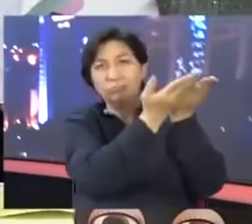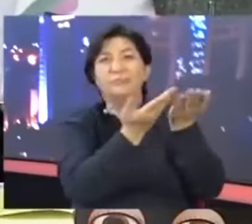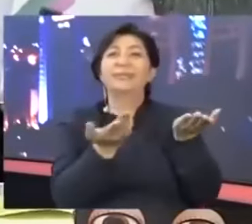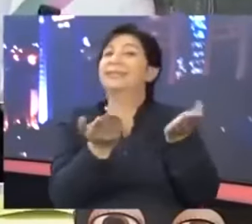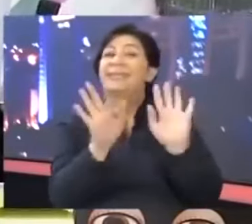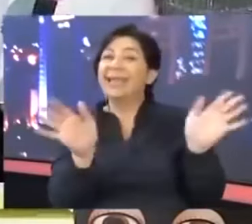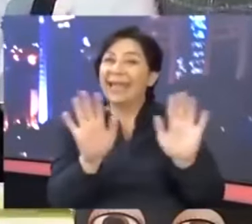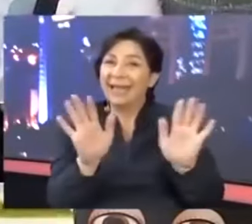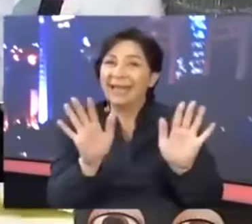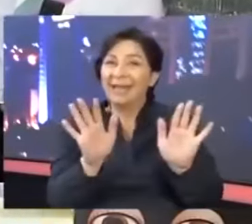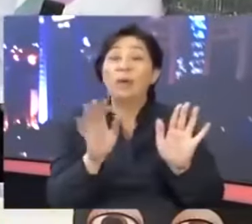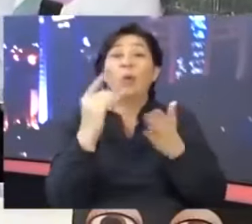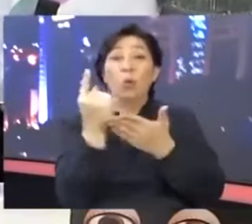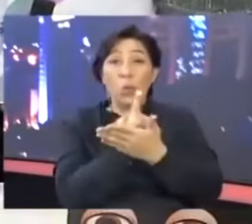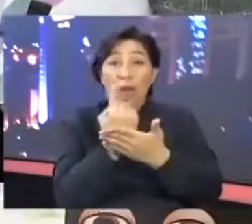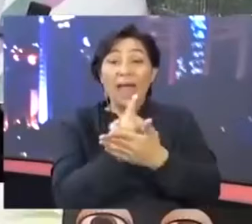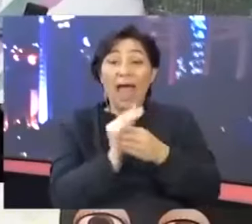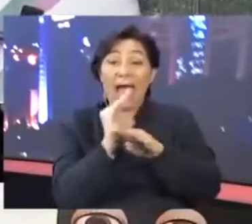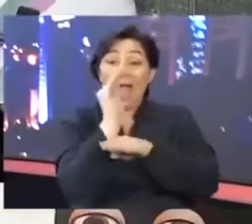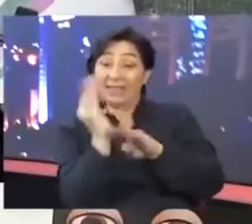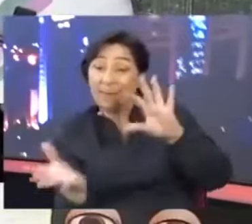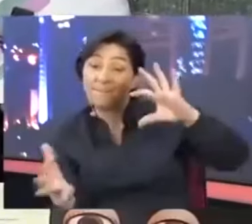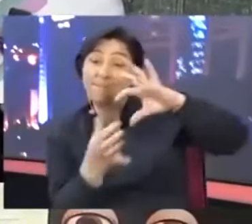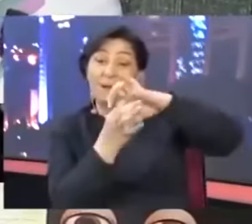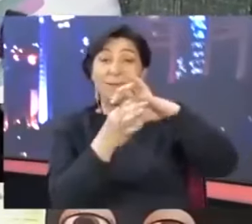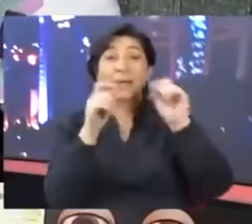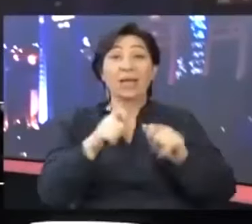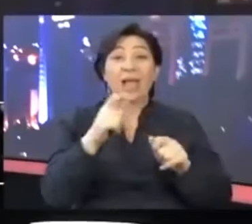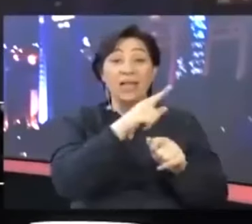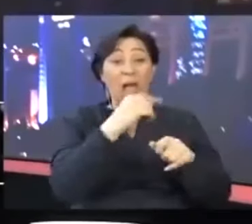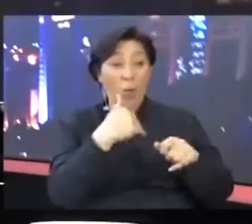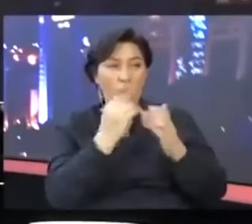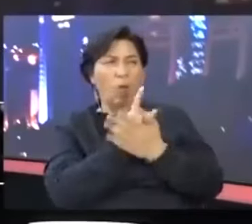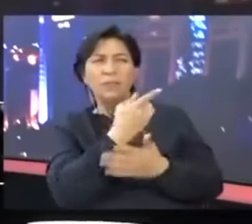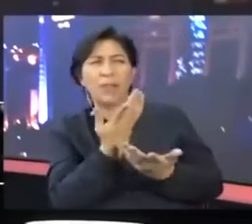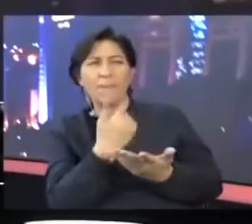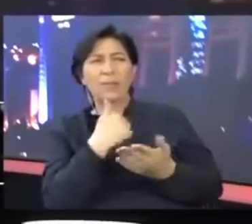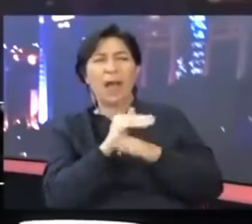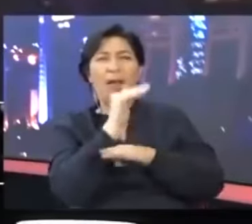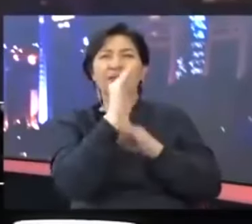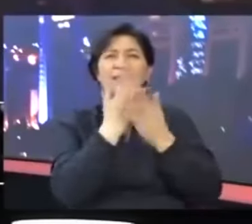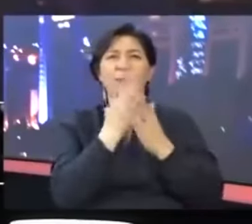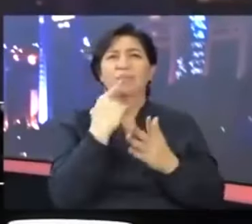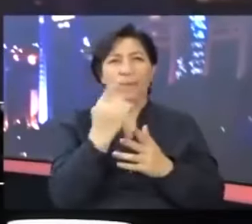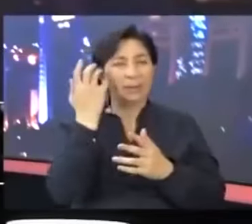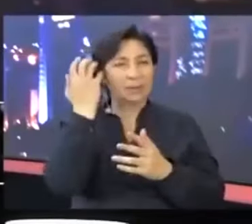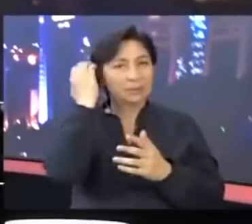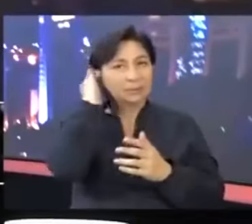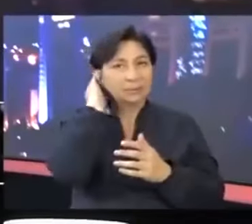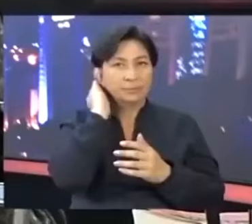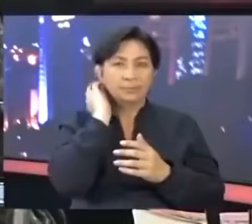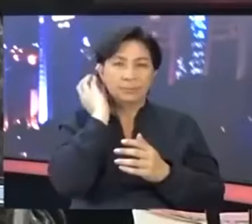gerçek saygıyı göstermek değil Kur'an'ı hayata tatbik ederek yani Kur'an'ı Hayat Kitabı yaparak e Kur'an'a gerçek Say